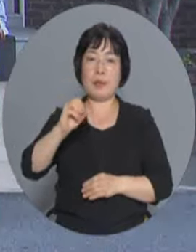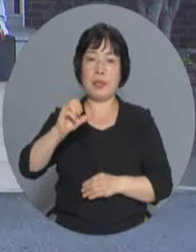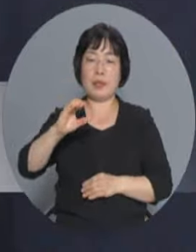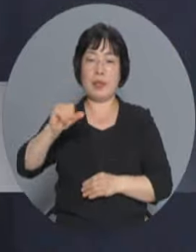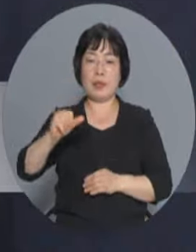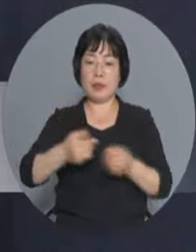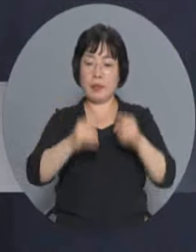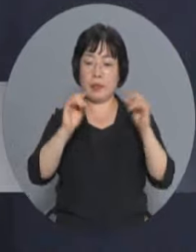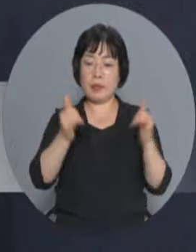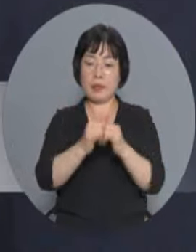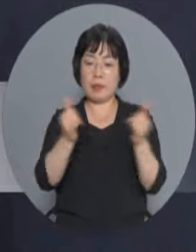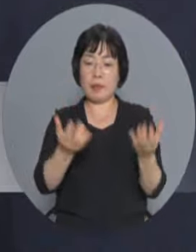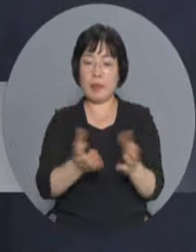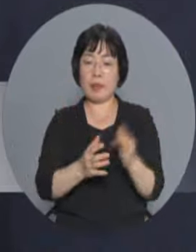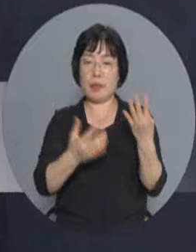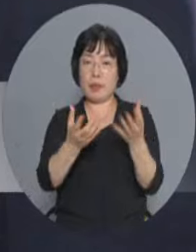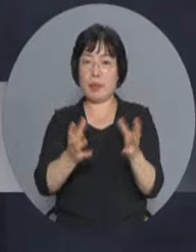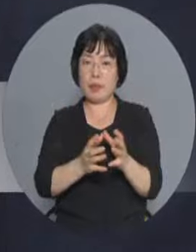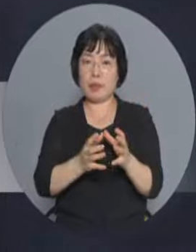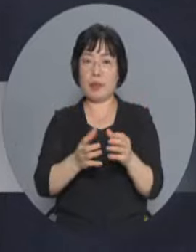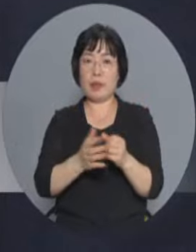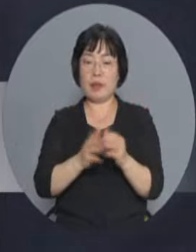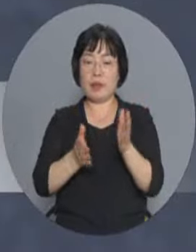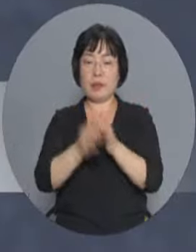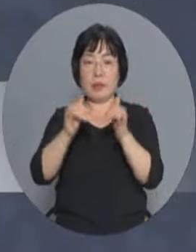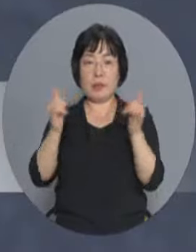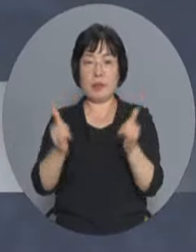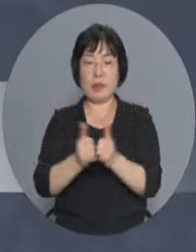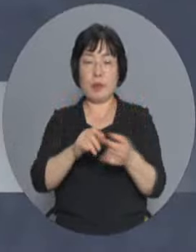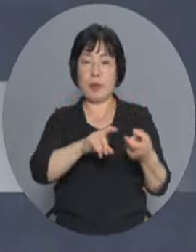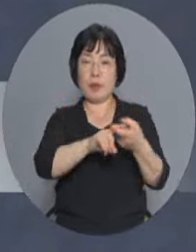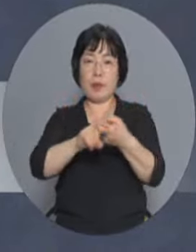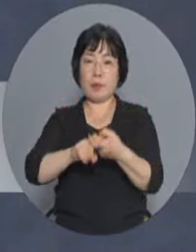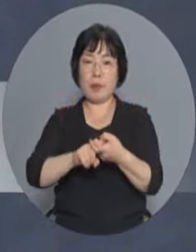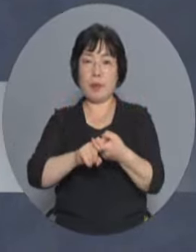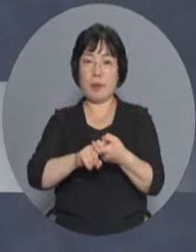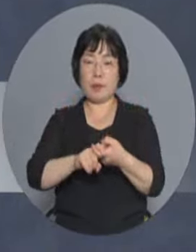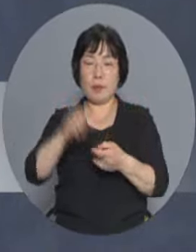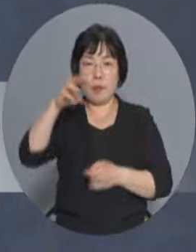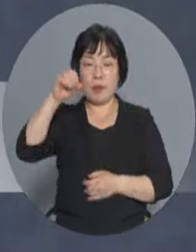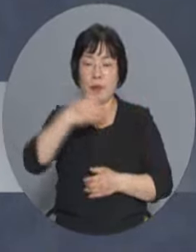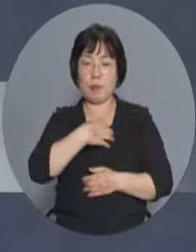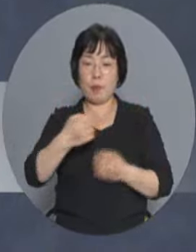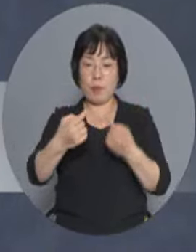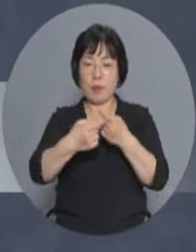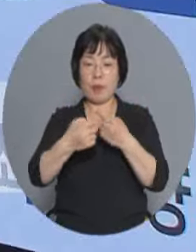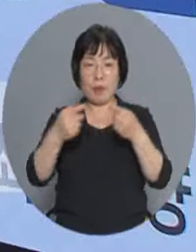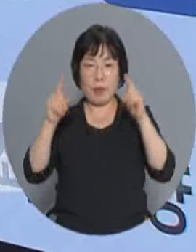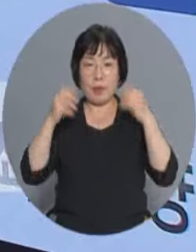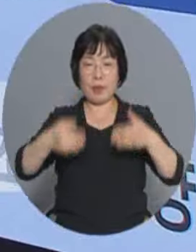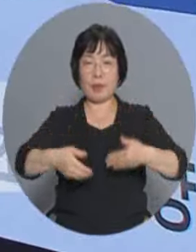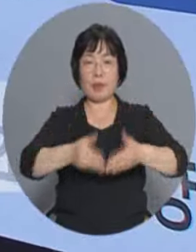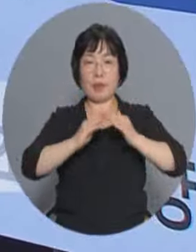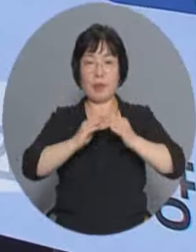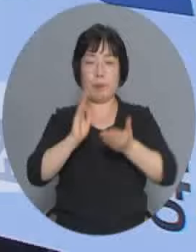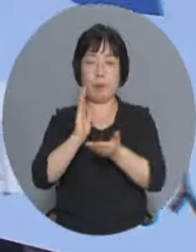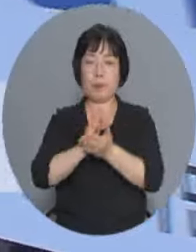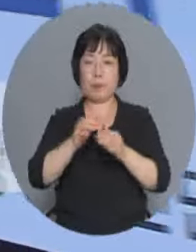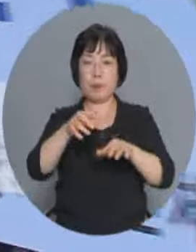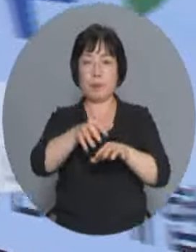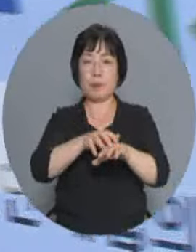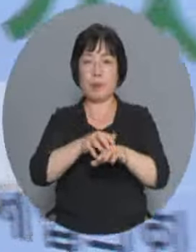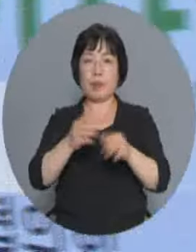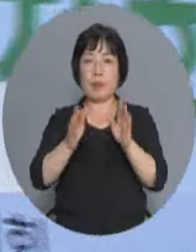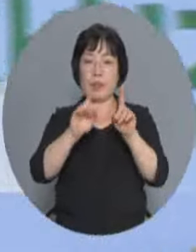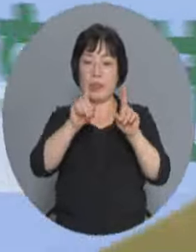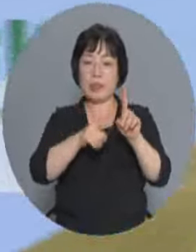참여연대 등 네개 단체로 구성된 광양 시민단체 협의회는 오늘 광양 보건대 살리기 운동본부를 발족하고